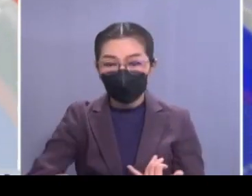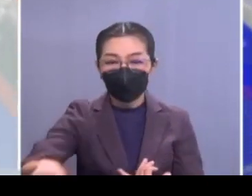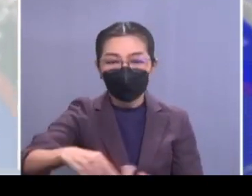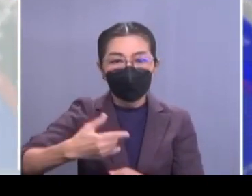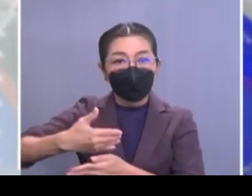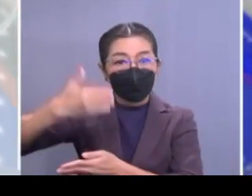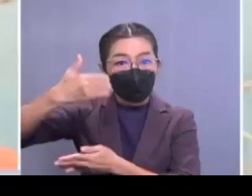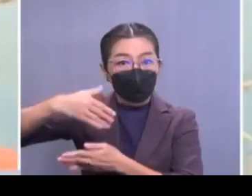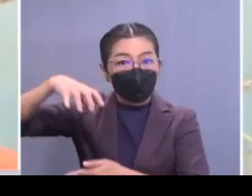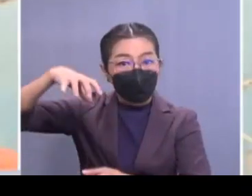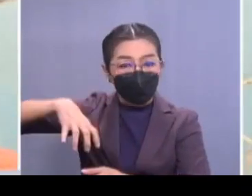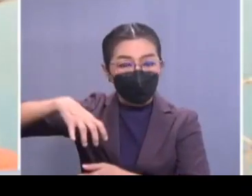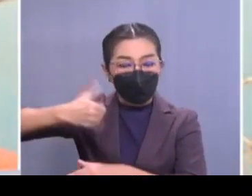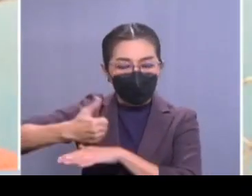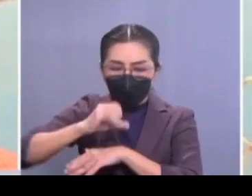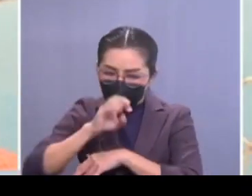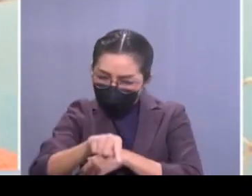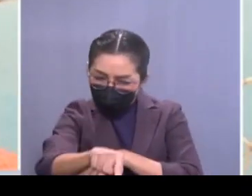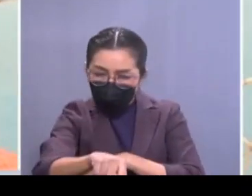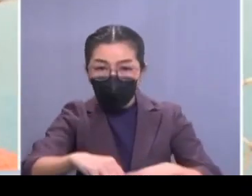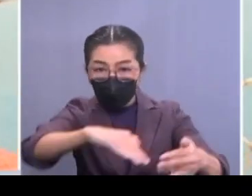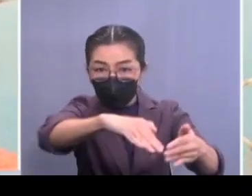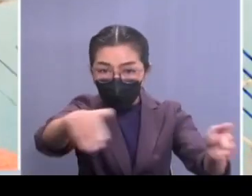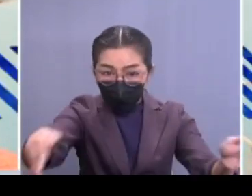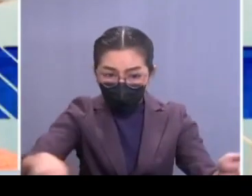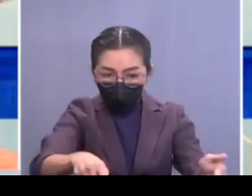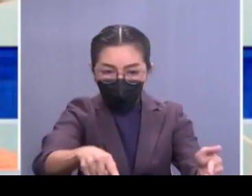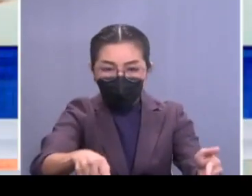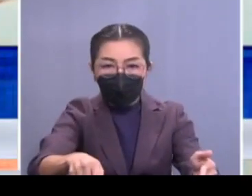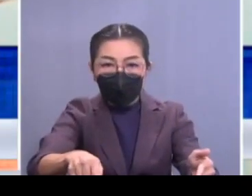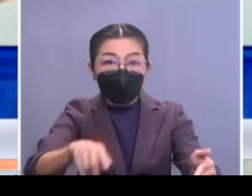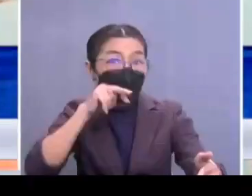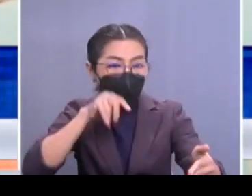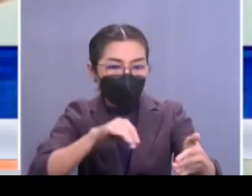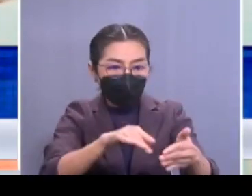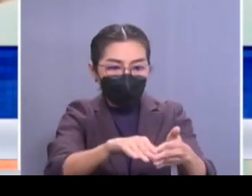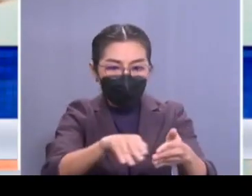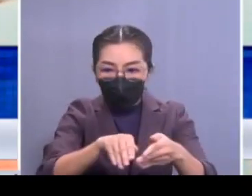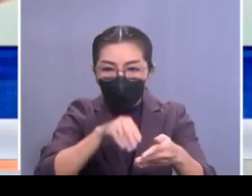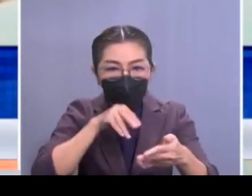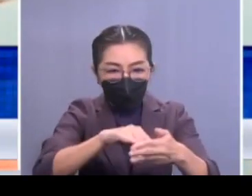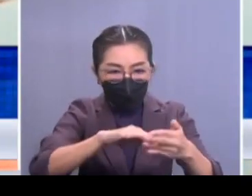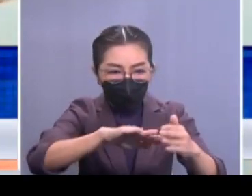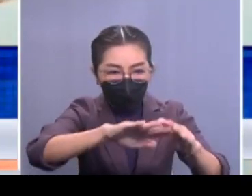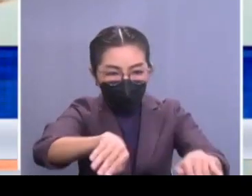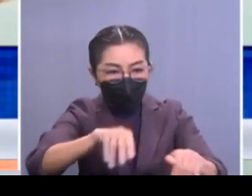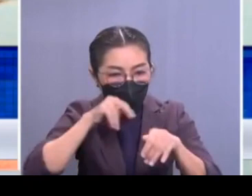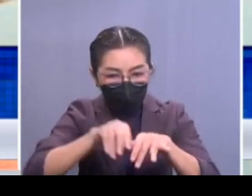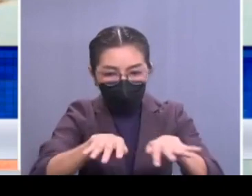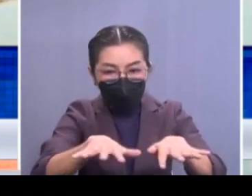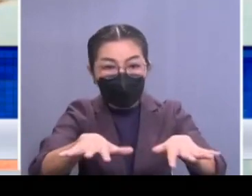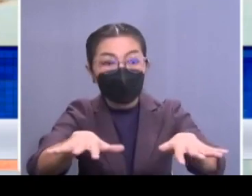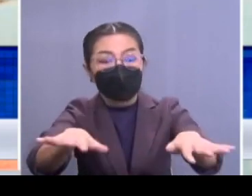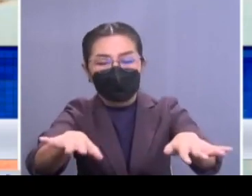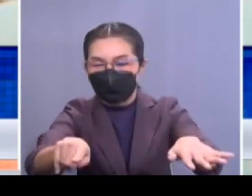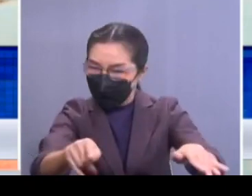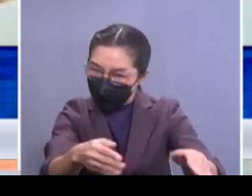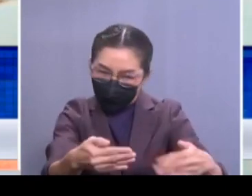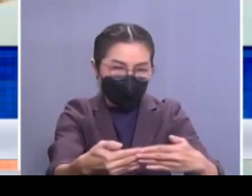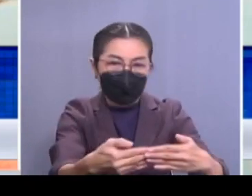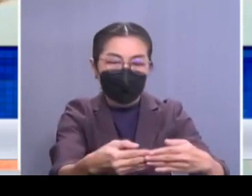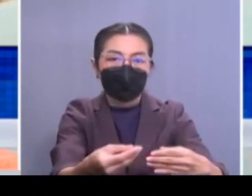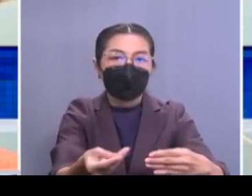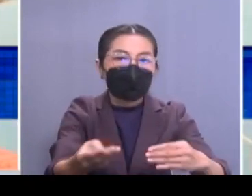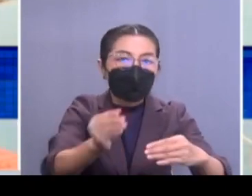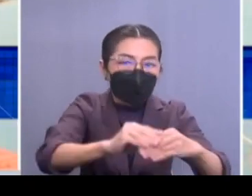ชลประทานก็คาดนะคะจะสามารถซ่อมแซมผนังกั้นน้ำที่เสียหายได้ภายใน7วันเพื่อเปลี่ยนทิศทางการไหลของน้ำให้ผ่านประตูระบายน้